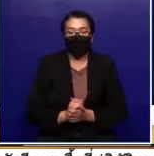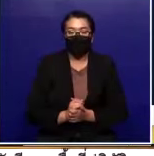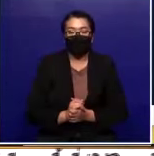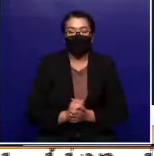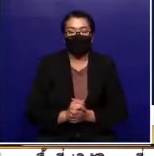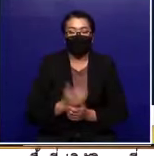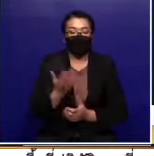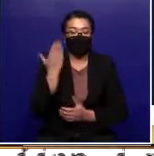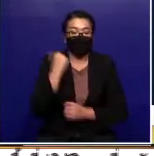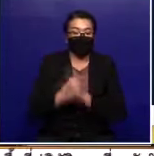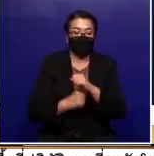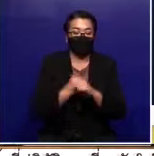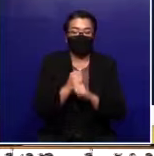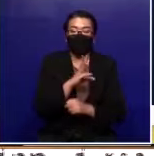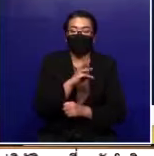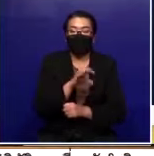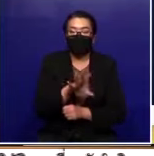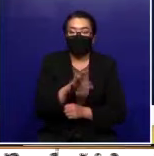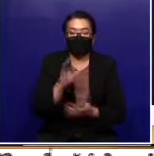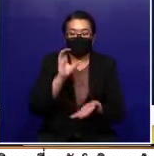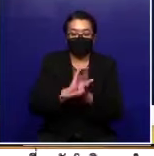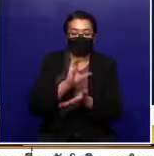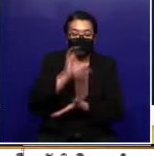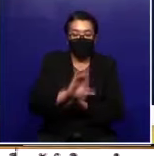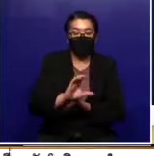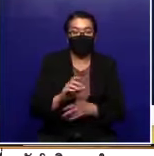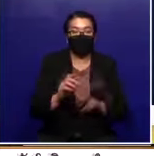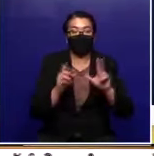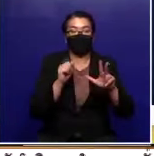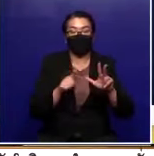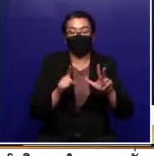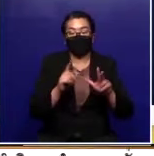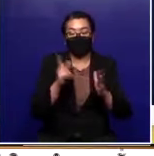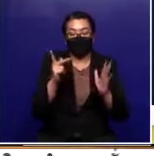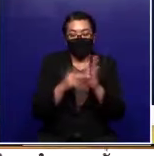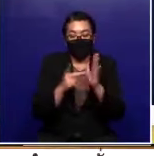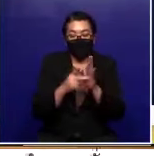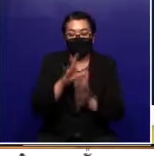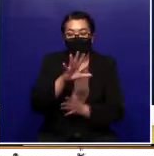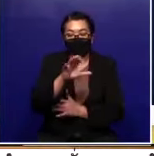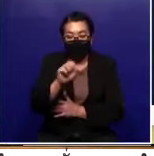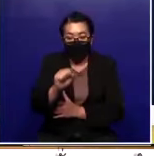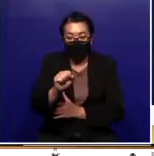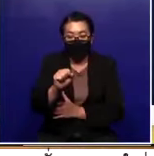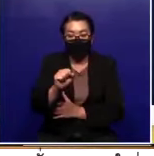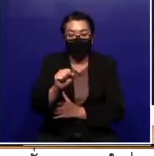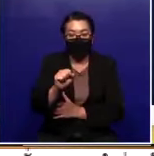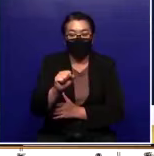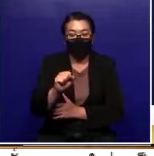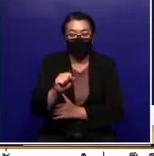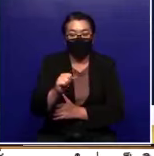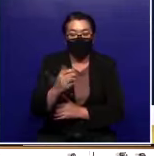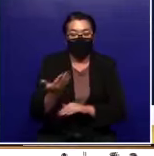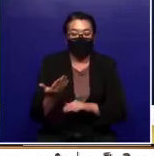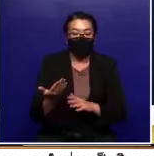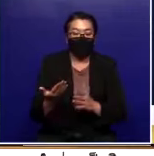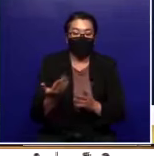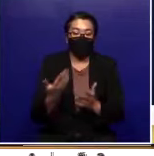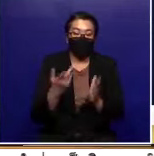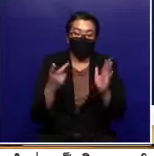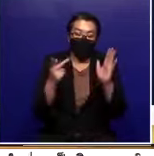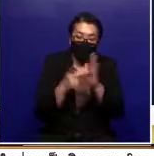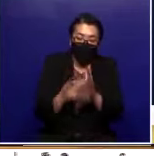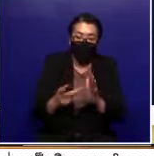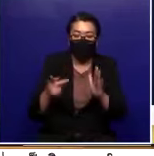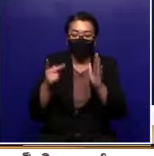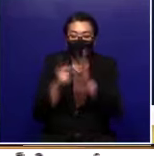ปี65ท่านตั้งงบ 3.1 พรก.เงินกู้ 500,000 ทำเจ๊งแล้วเจ๊งอีกครับและท่านประธาน